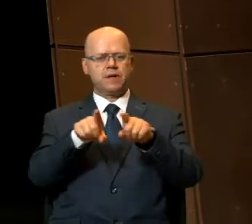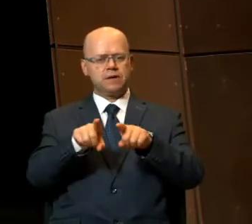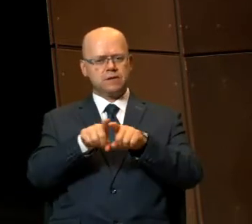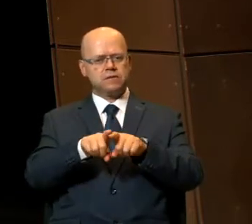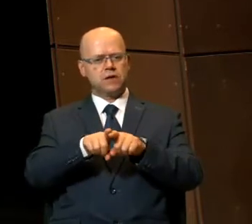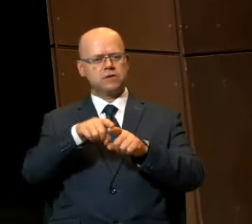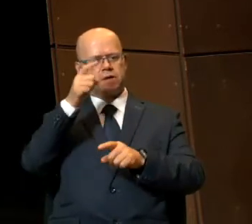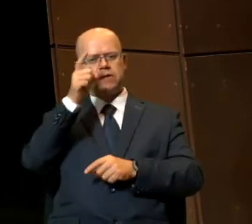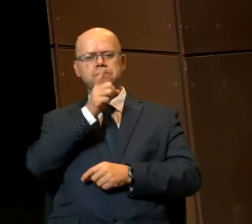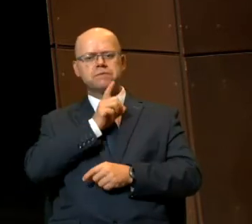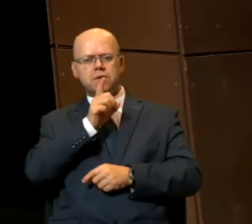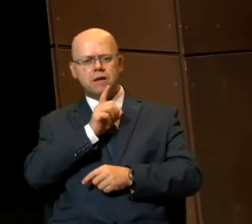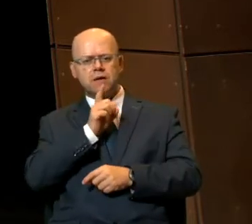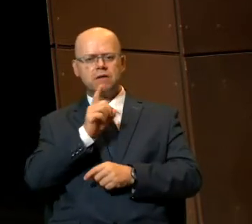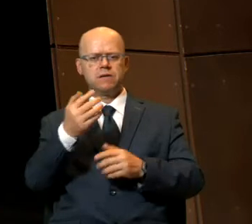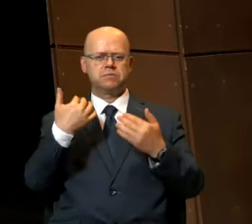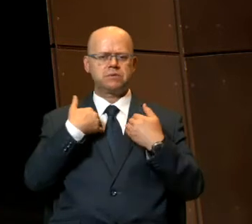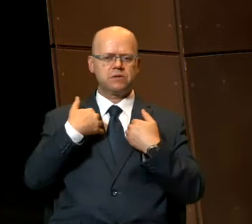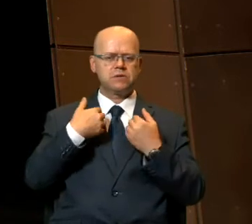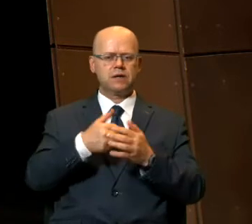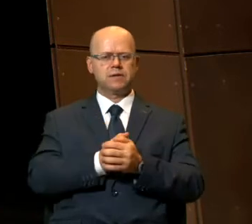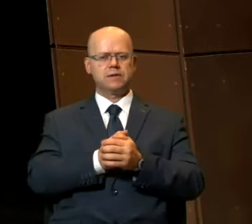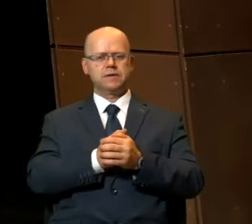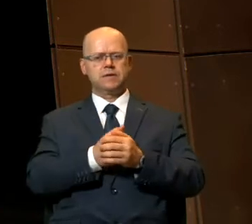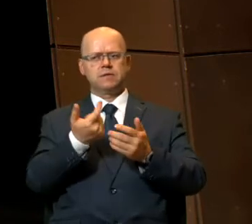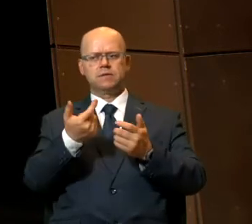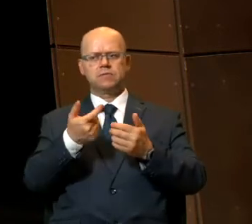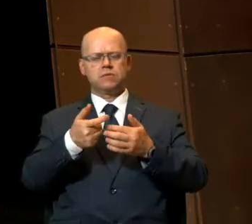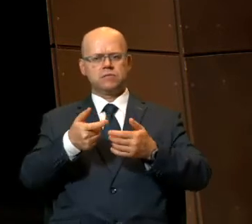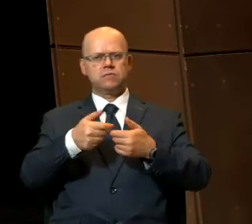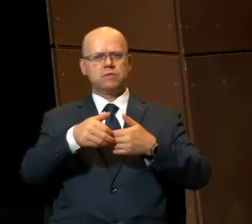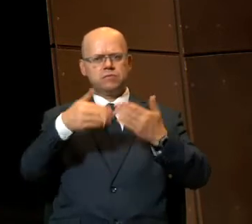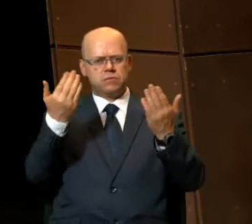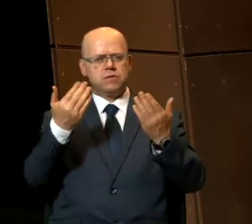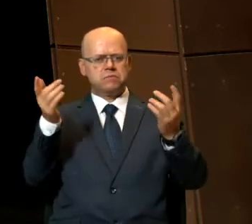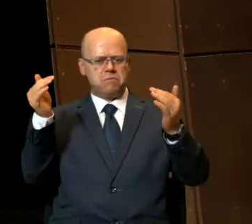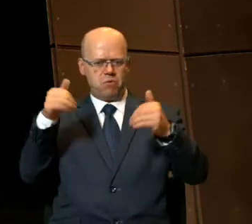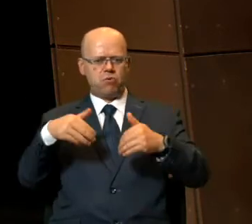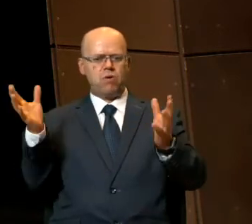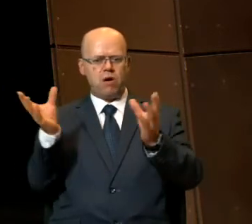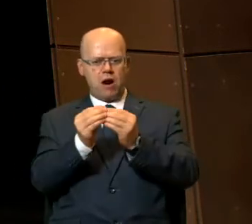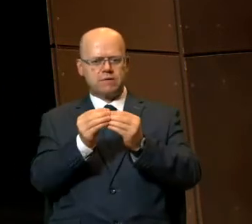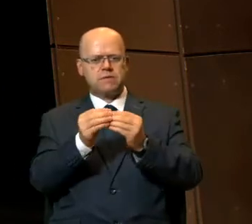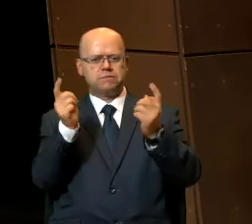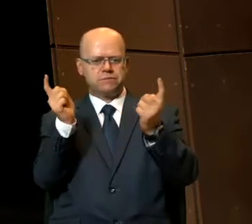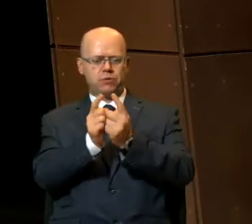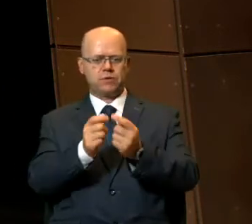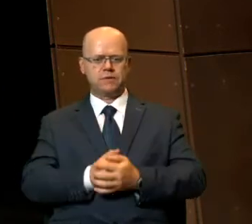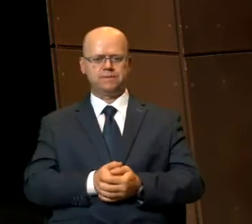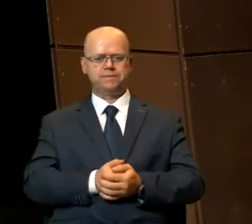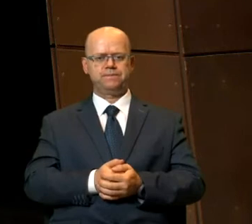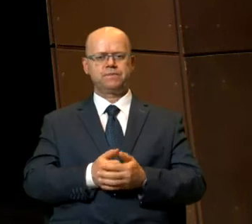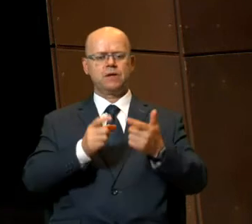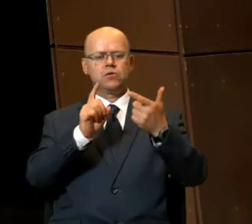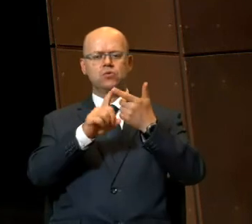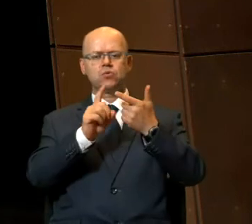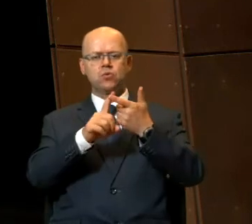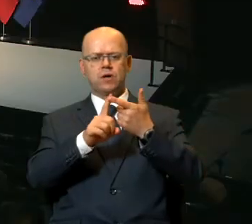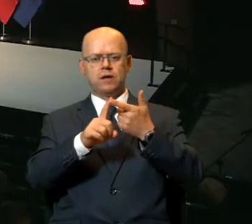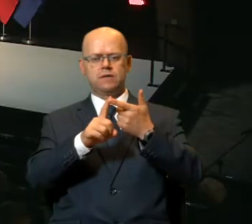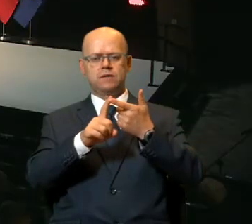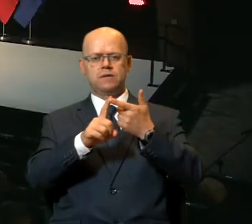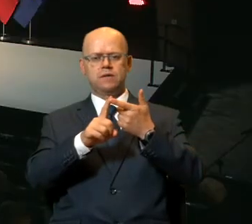teologiczne przeżycia się przez te wiele dni spotykały. To jest druga edycja